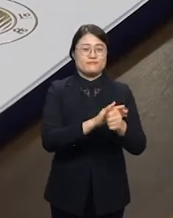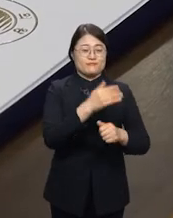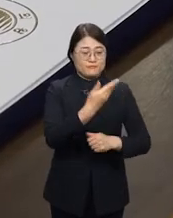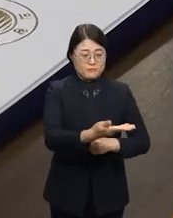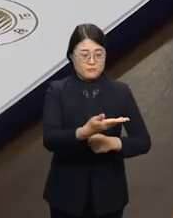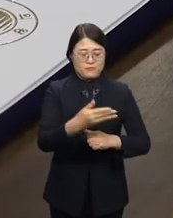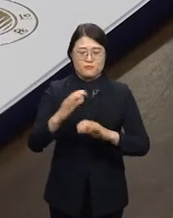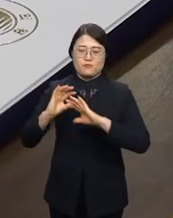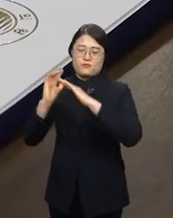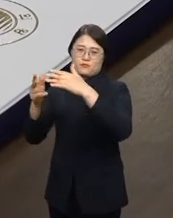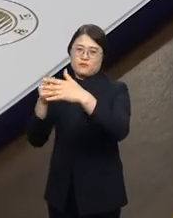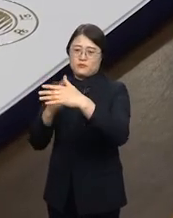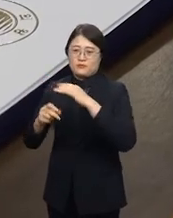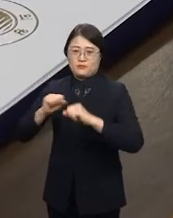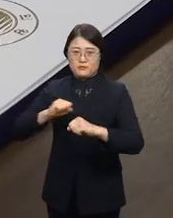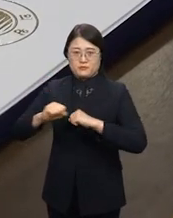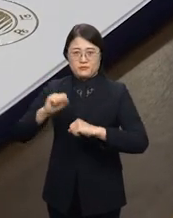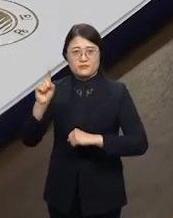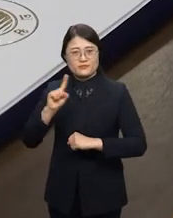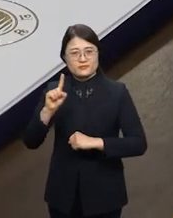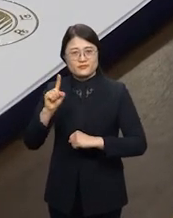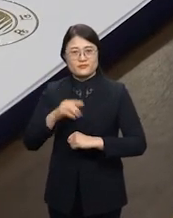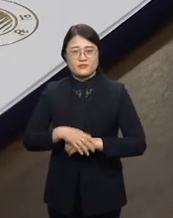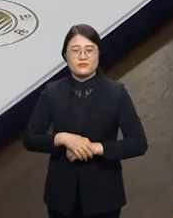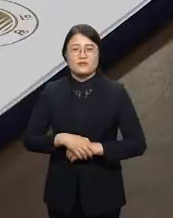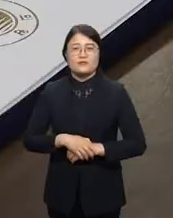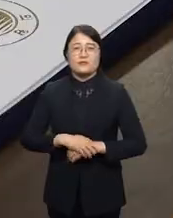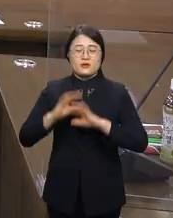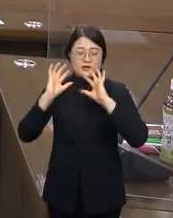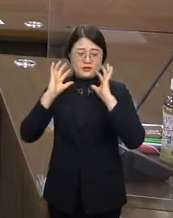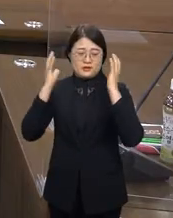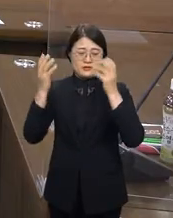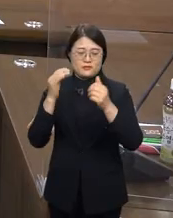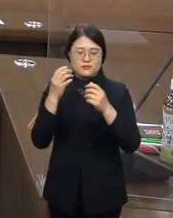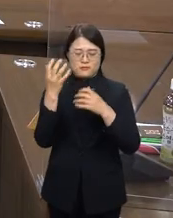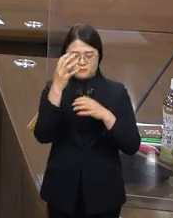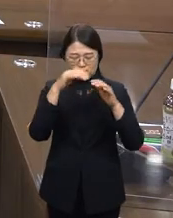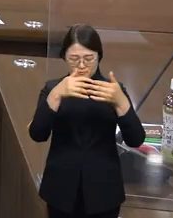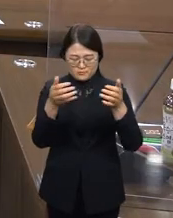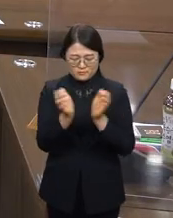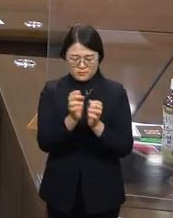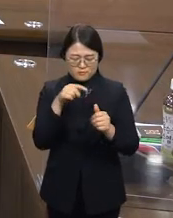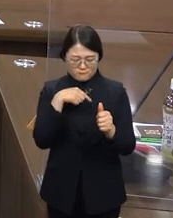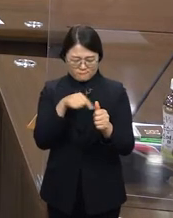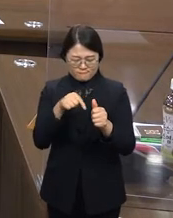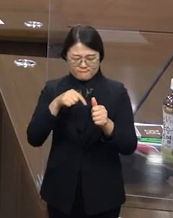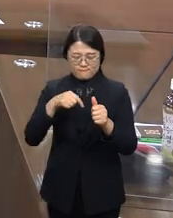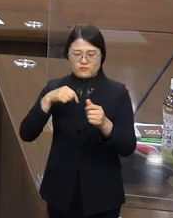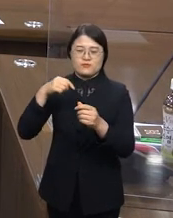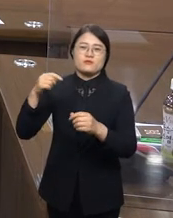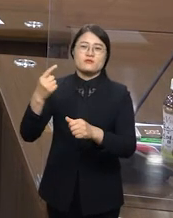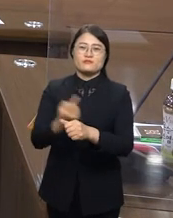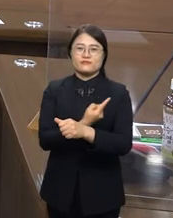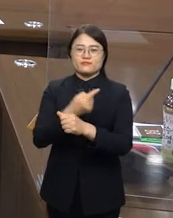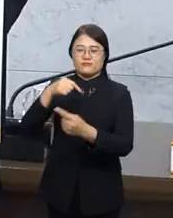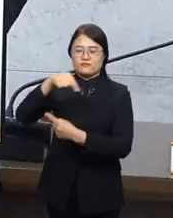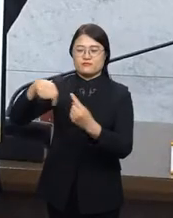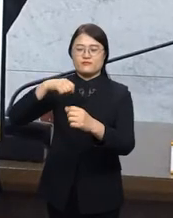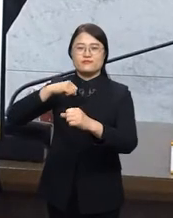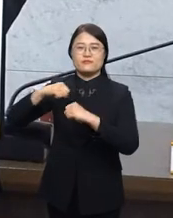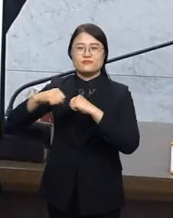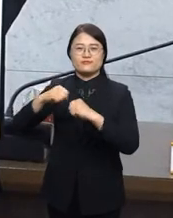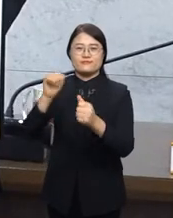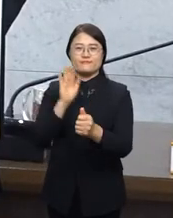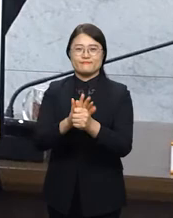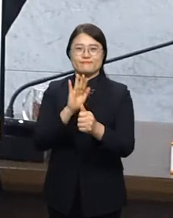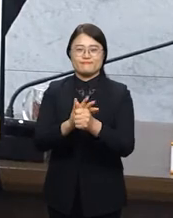예정이며 월드비전 경기남부본부는 아동권리 모니터링단 교육 및 회의 등의 운영활동 지원으로